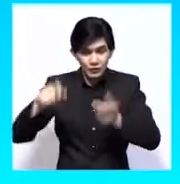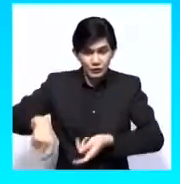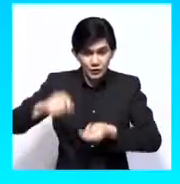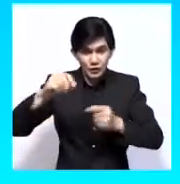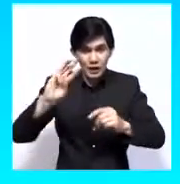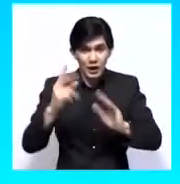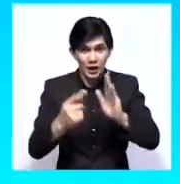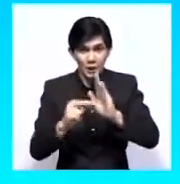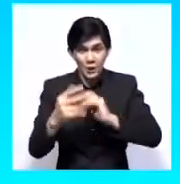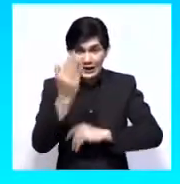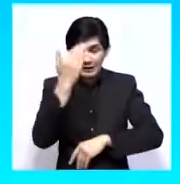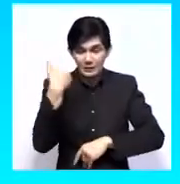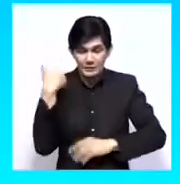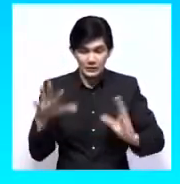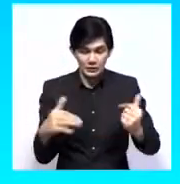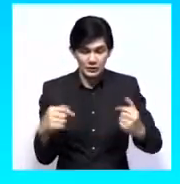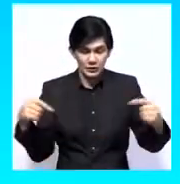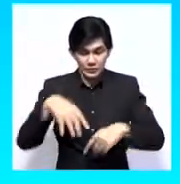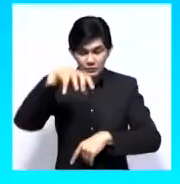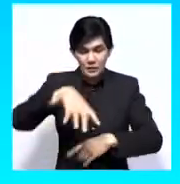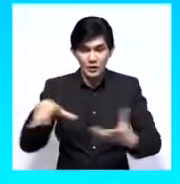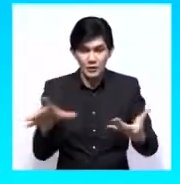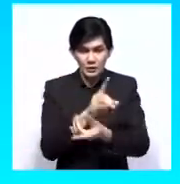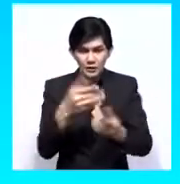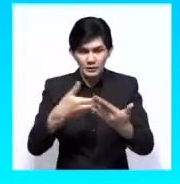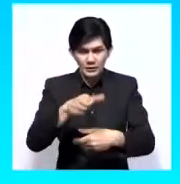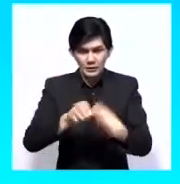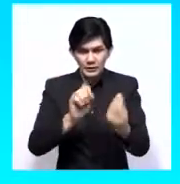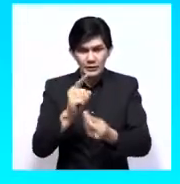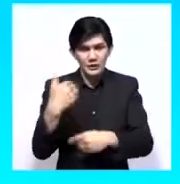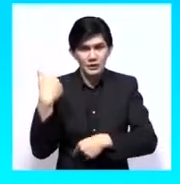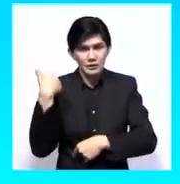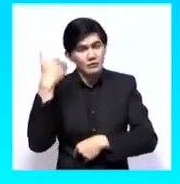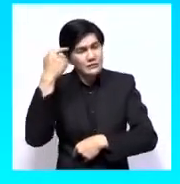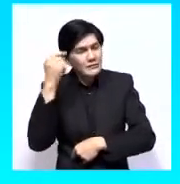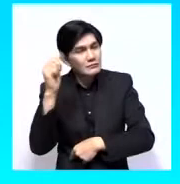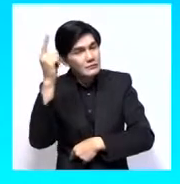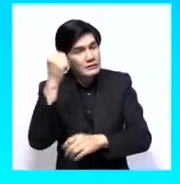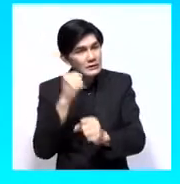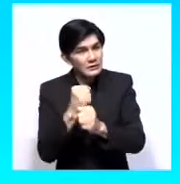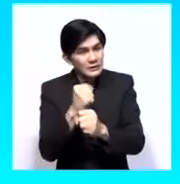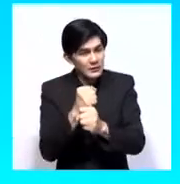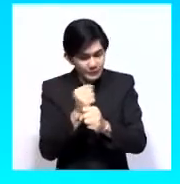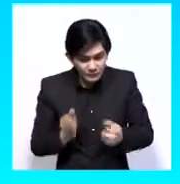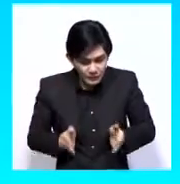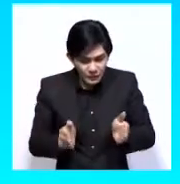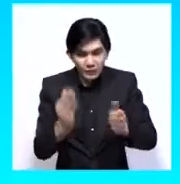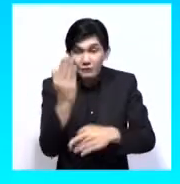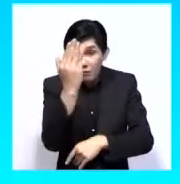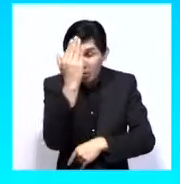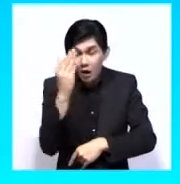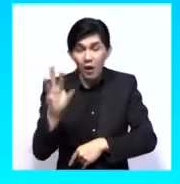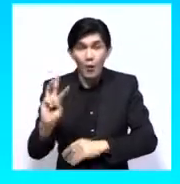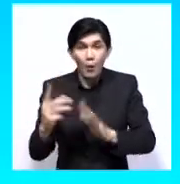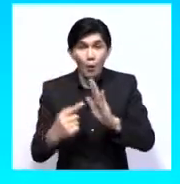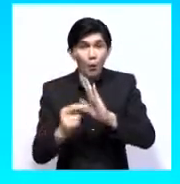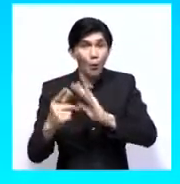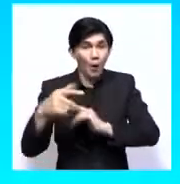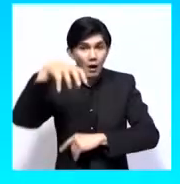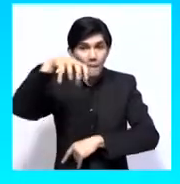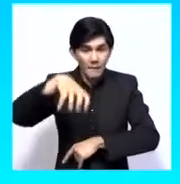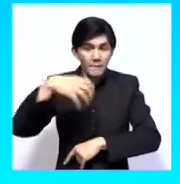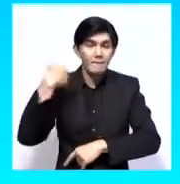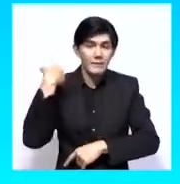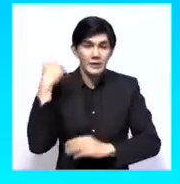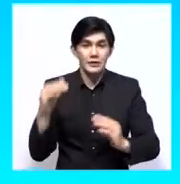เพื่อให้เป็นกิจกรรมในพื้นที่ทางวัฒนธรรมกลุ่มเศรษฐกิจวัฒนธรรมเชิงสร้างสรรค์บนเส้นทางถนนหน้าพระรานนะครับบริเวณท่ามหา